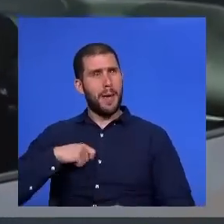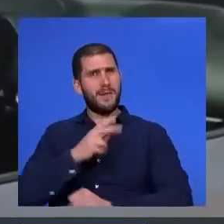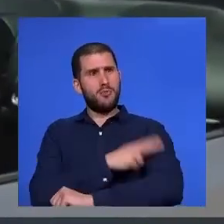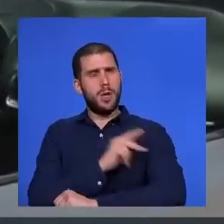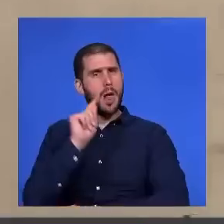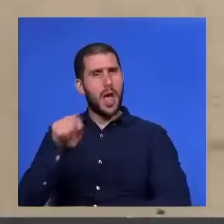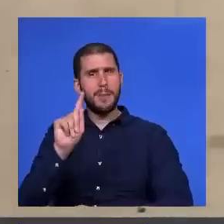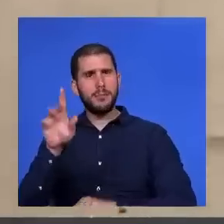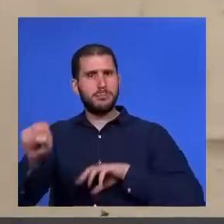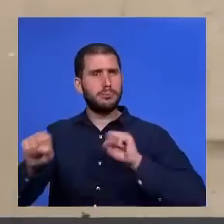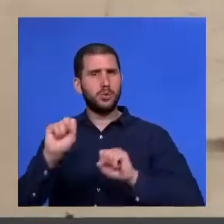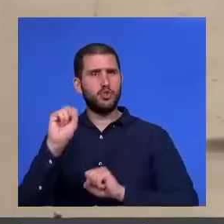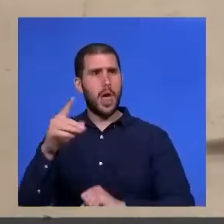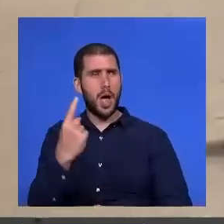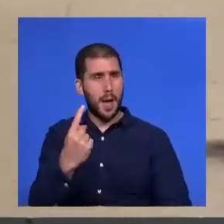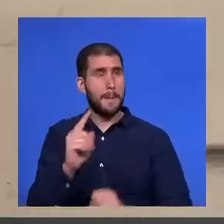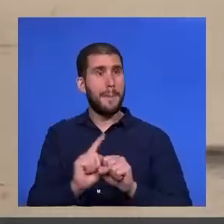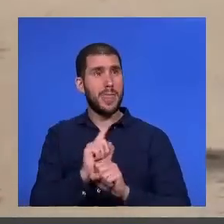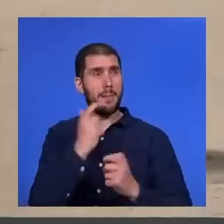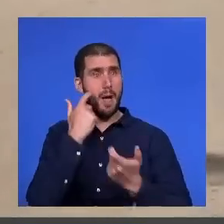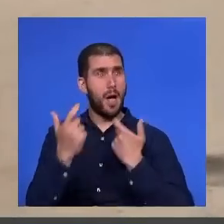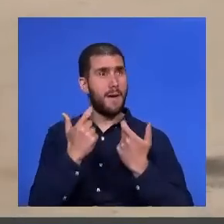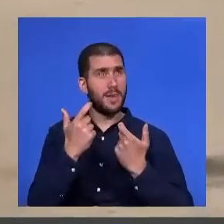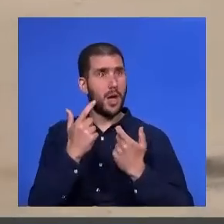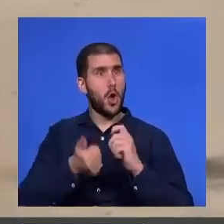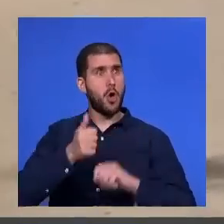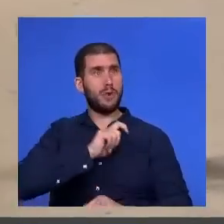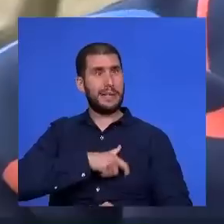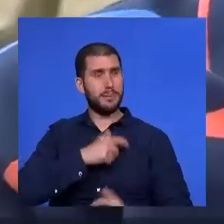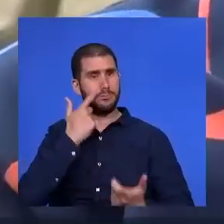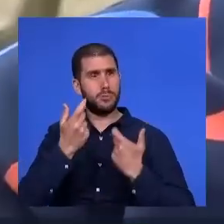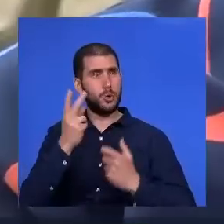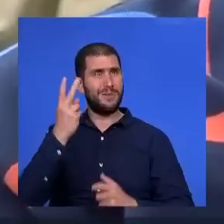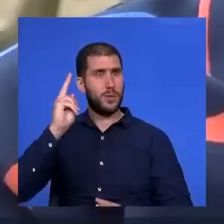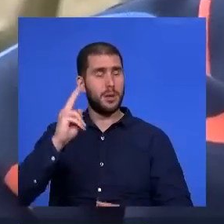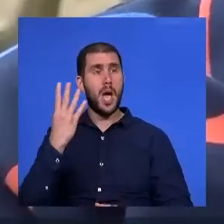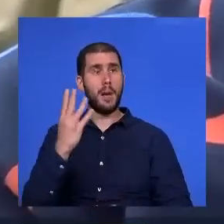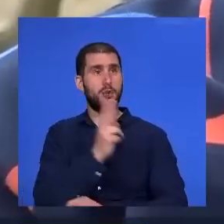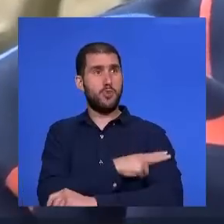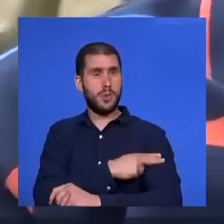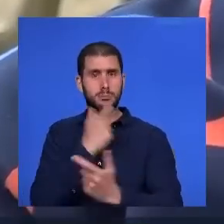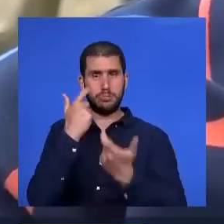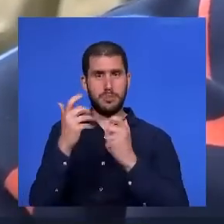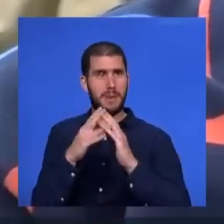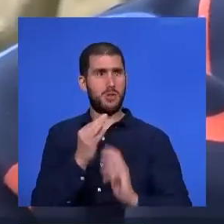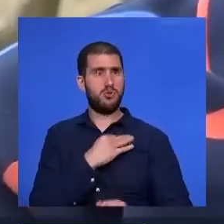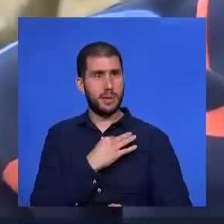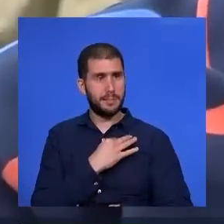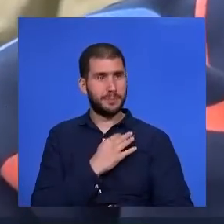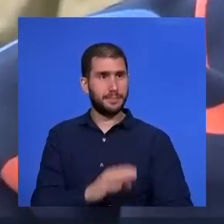להגיע למשלחים. בינתיים, ההבטחה סביב ראש העיר תוגברה. 4 שוטרים מאבטחים את הבית.